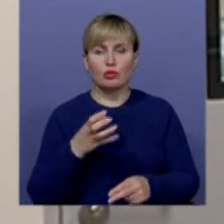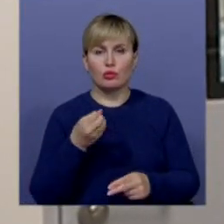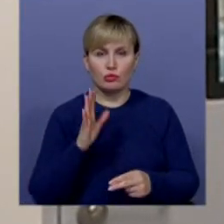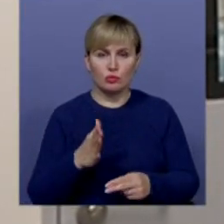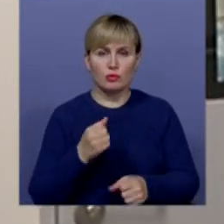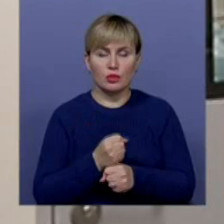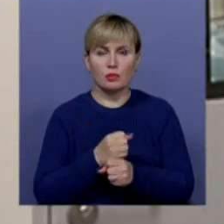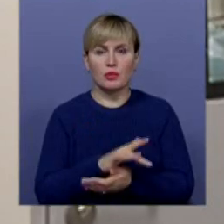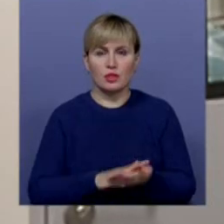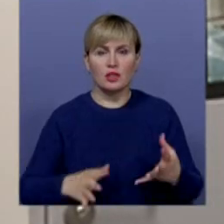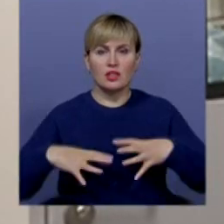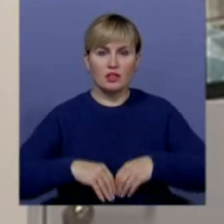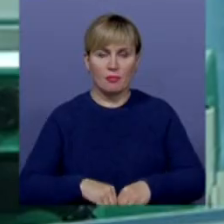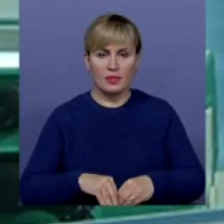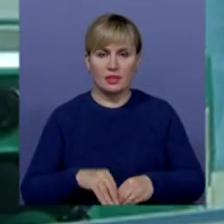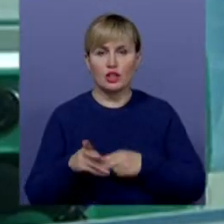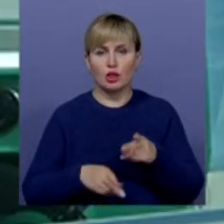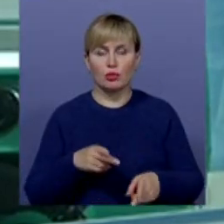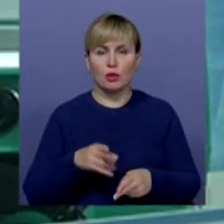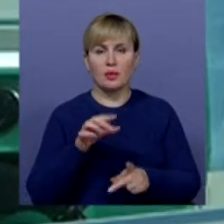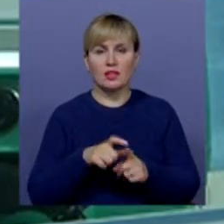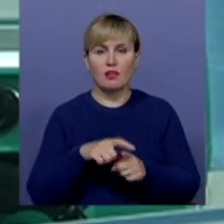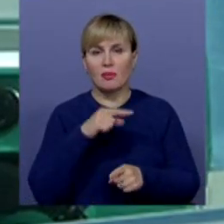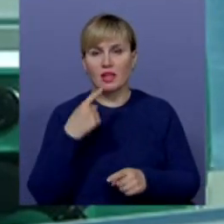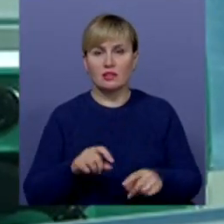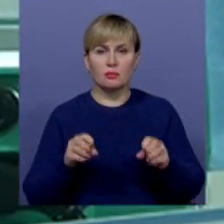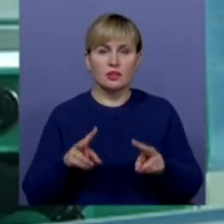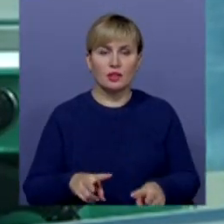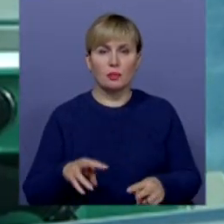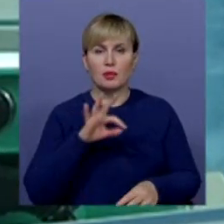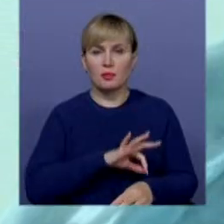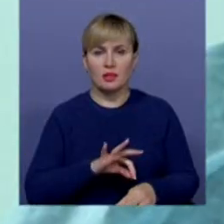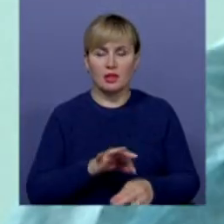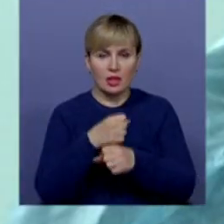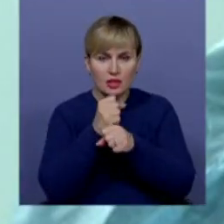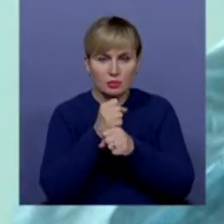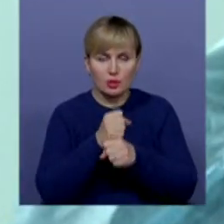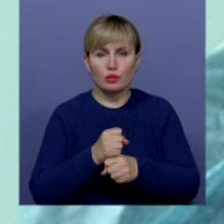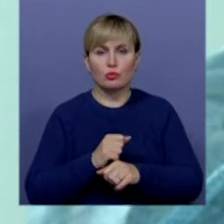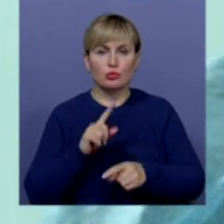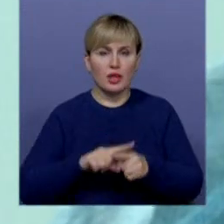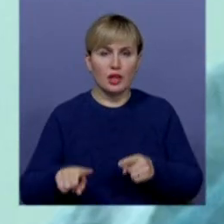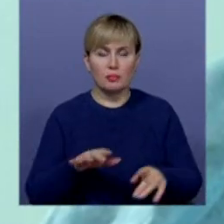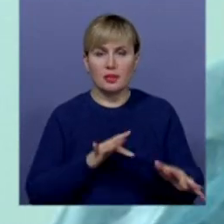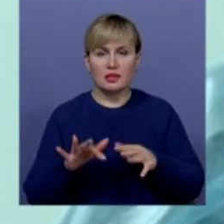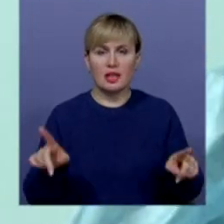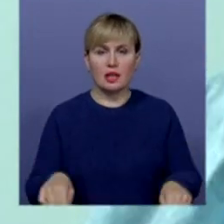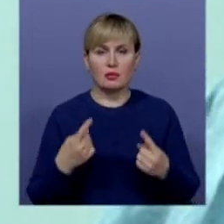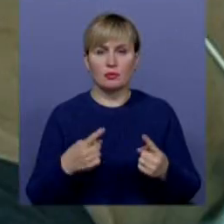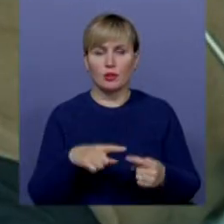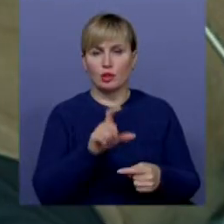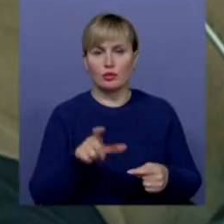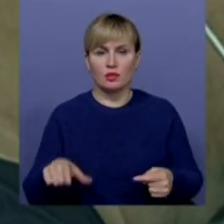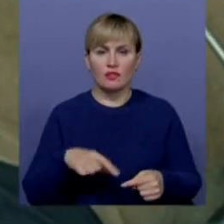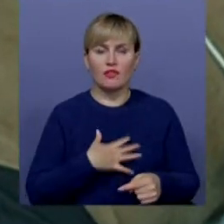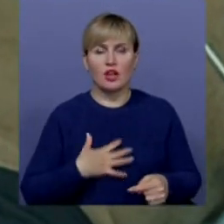дальше продолжать совместное сотрудничество. По словам российского специалиста, применение лапароскопии значительно ускоряет процесс реабилитации пациента.